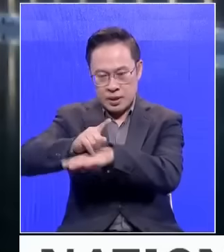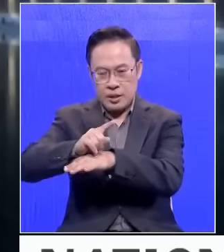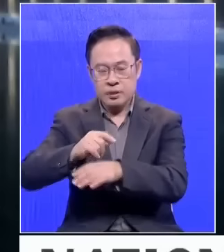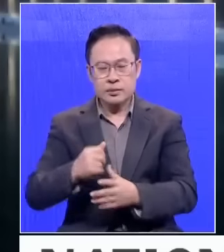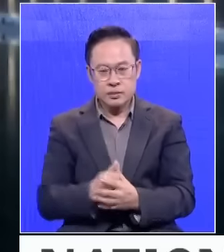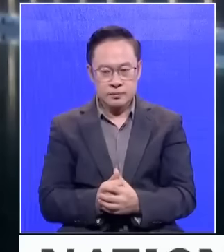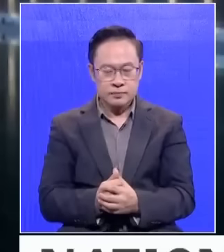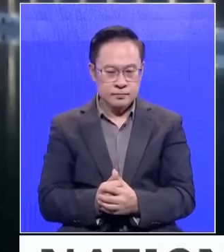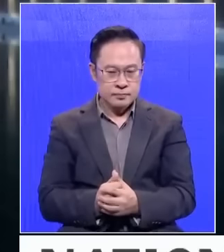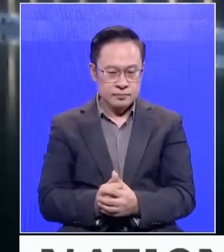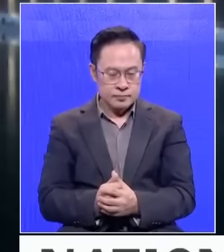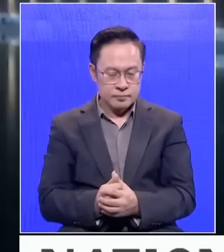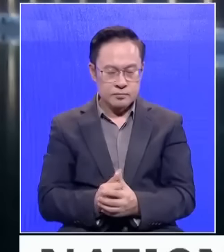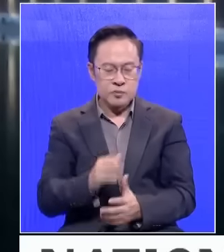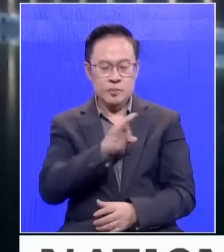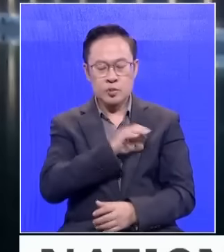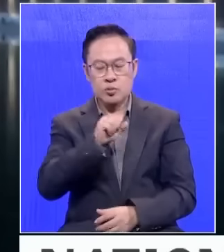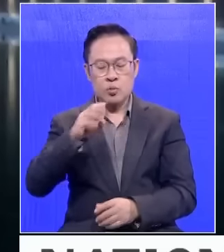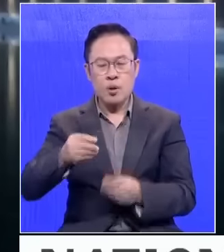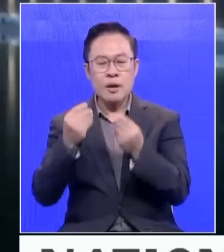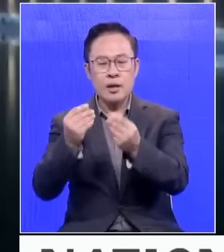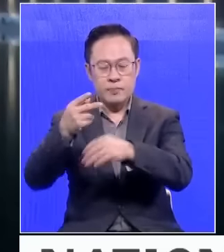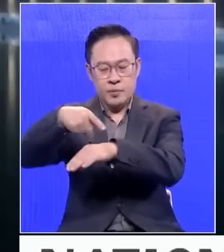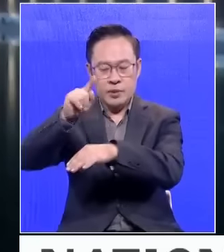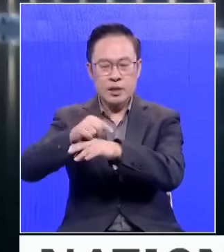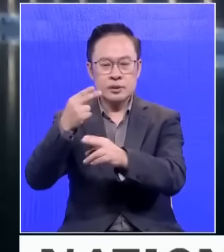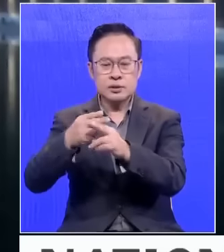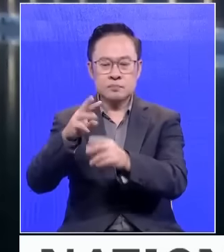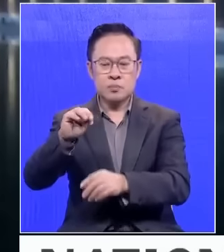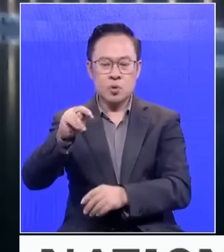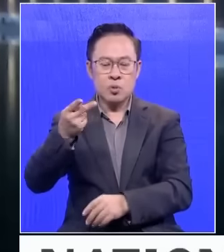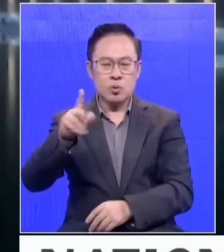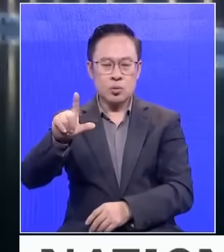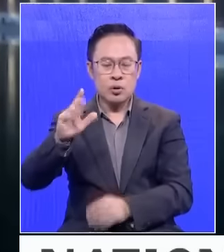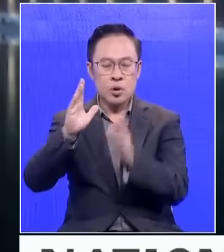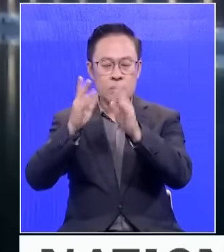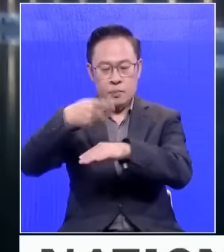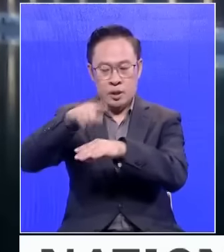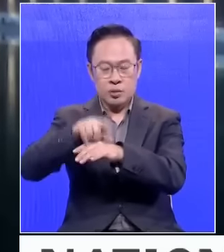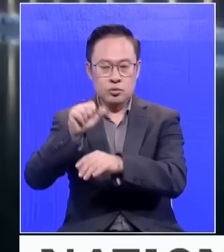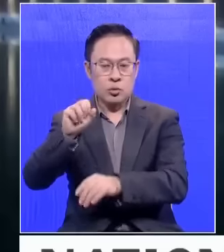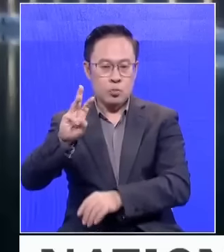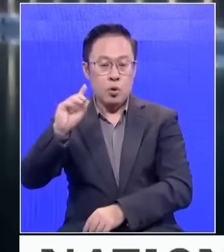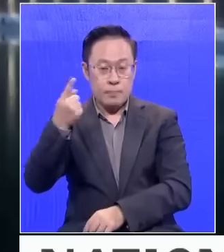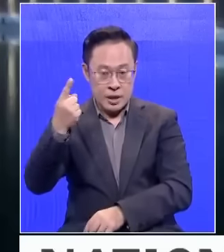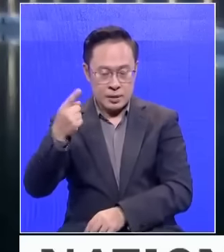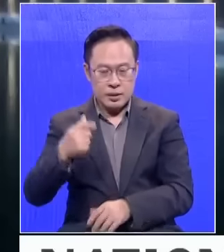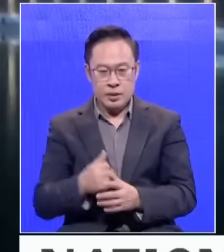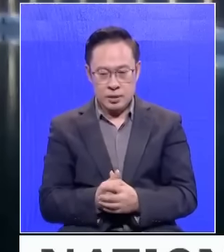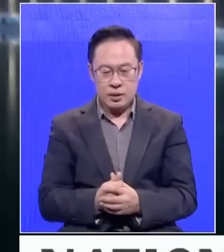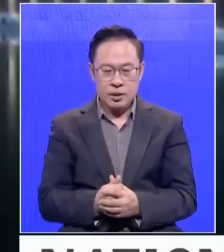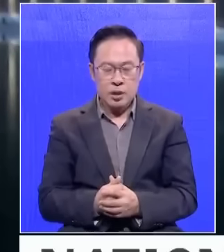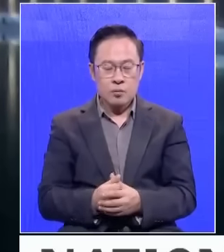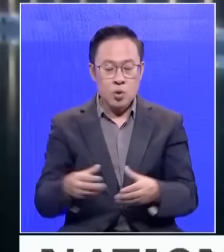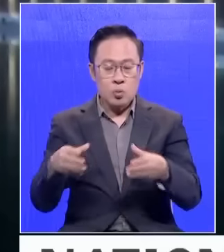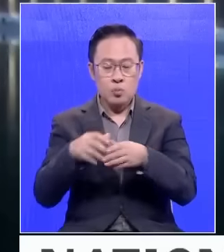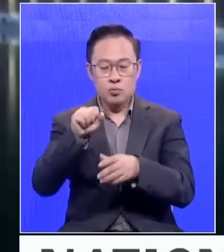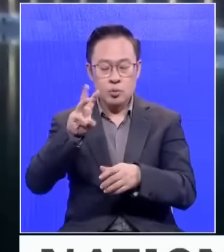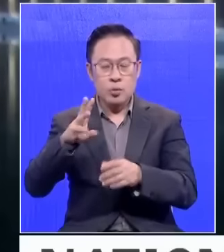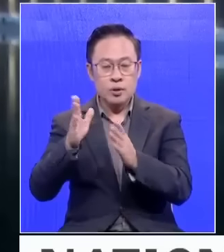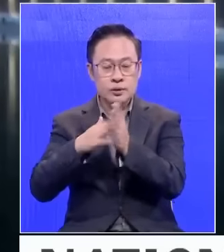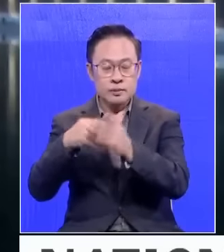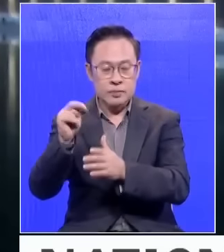ติเสียงข้างมากจากสมาชิกวุฒิสภาให้ทำหน้าที่เป็นประธานวุฒิสภานะครับซึ่งภายหลังได้มีการลงมติเลือกประธานวุฒิสภาเสร็จแล้วนะครับ